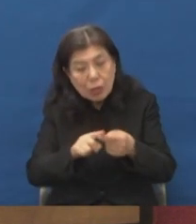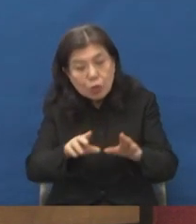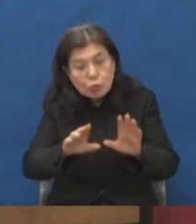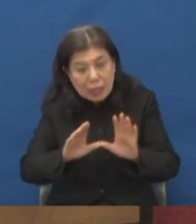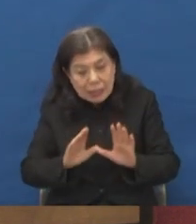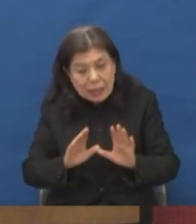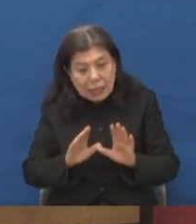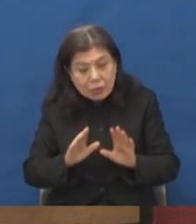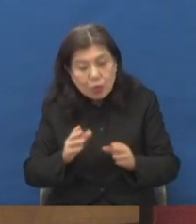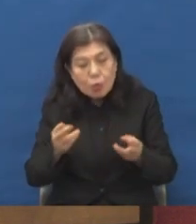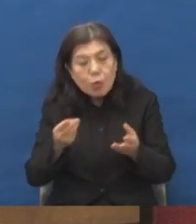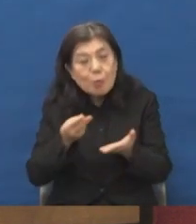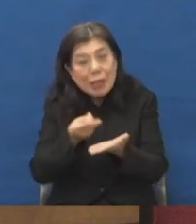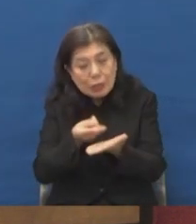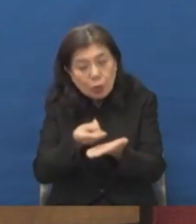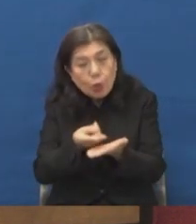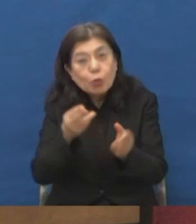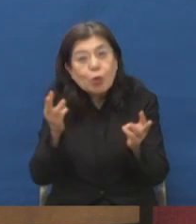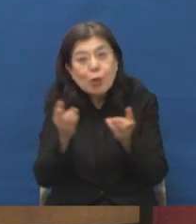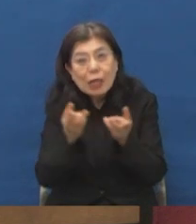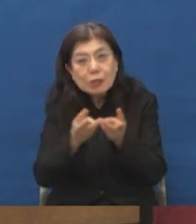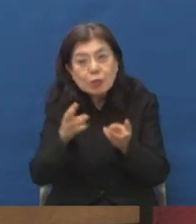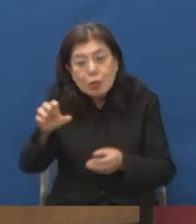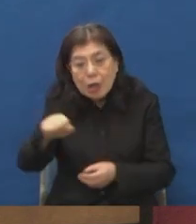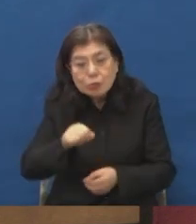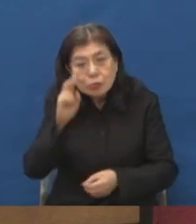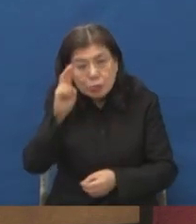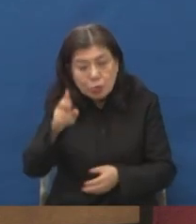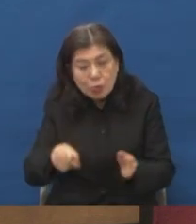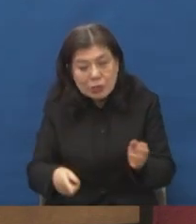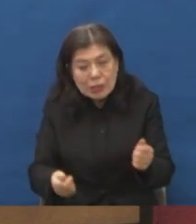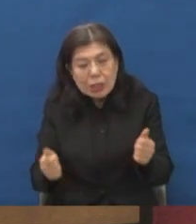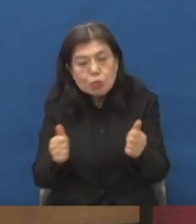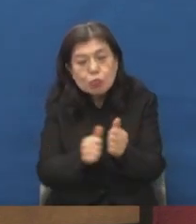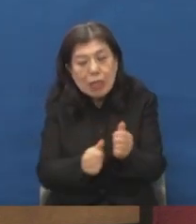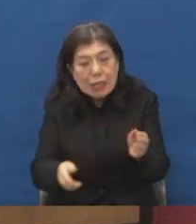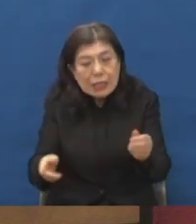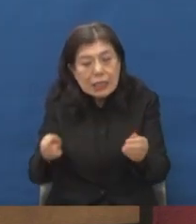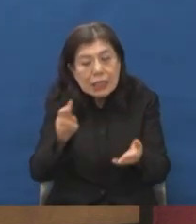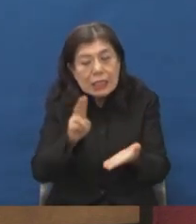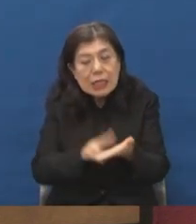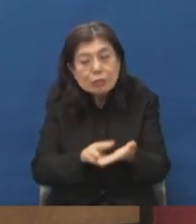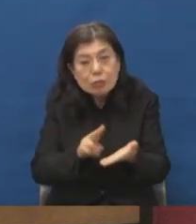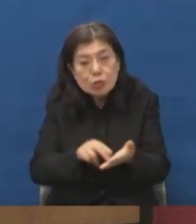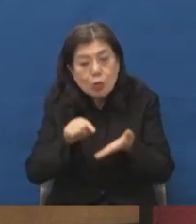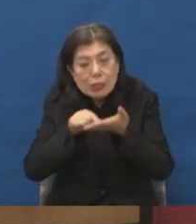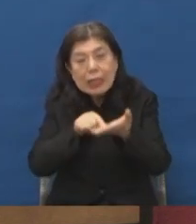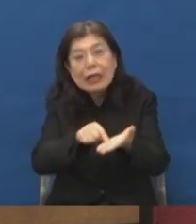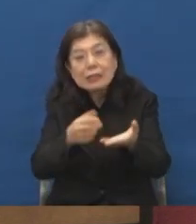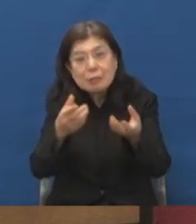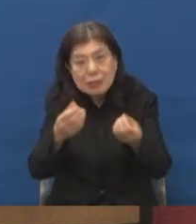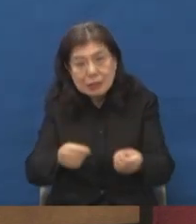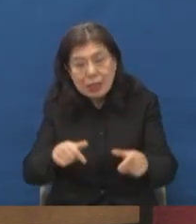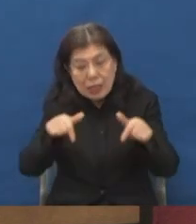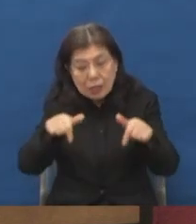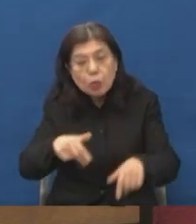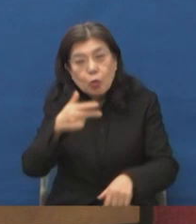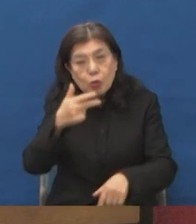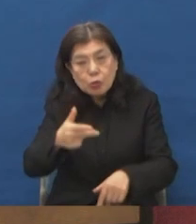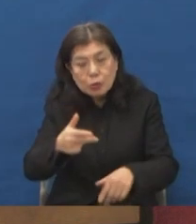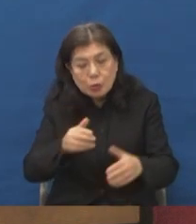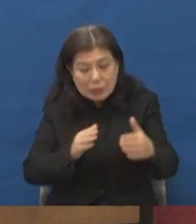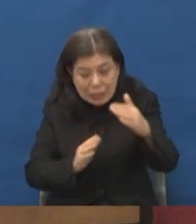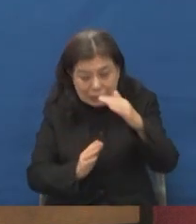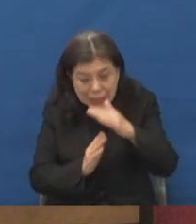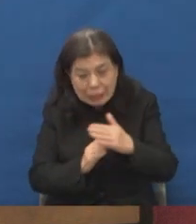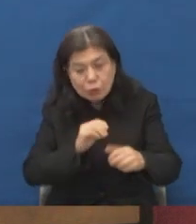行うベッド数を確保するよう付帯決議を提案いたしました。京都市当局の最大限の取り組みを求めるものです